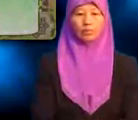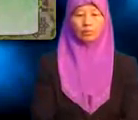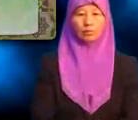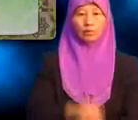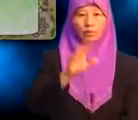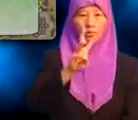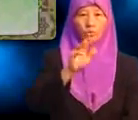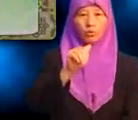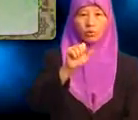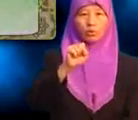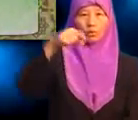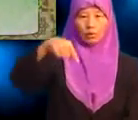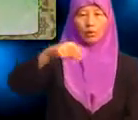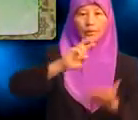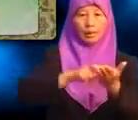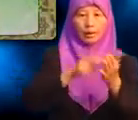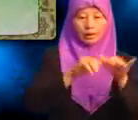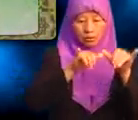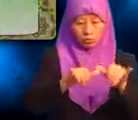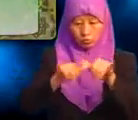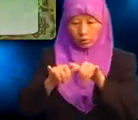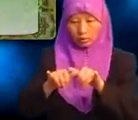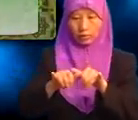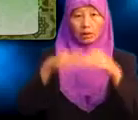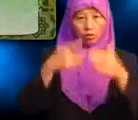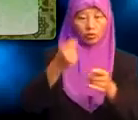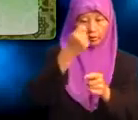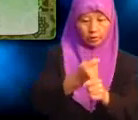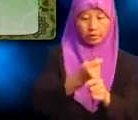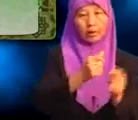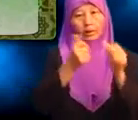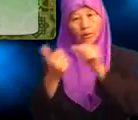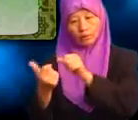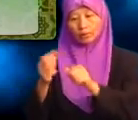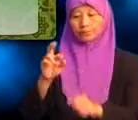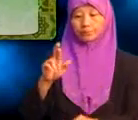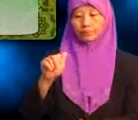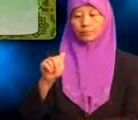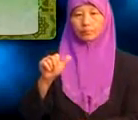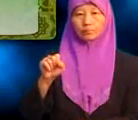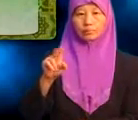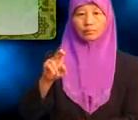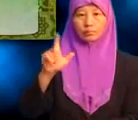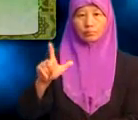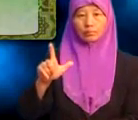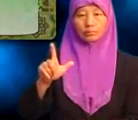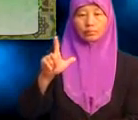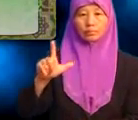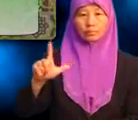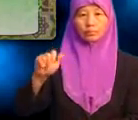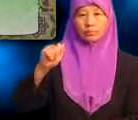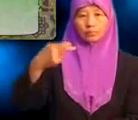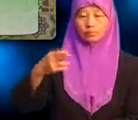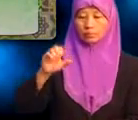Wasq ialah sukatan yang telah ditetapkan oleh Rasulullah sallallahu alaihi wasallam, iaitu bersamaan